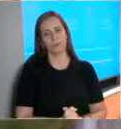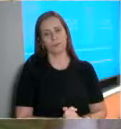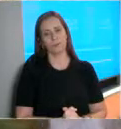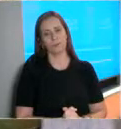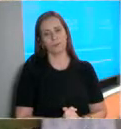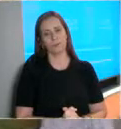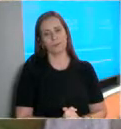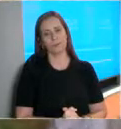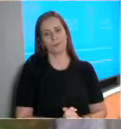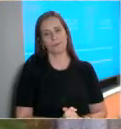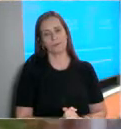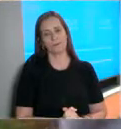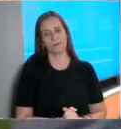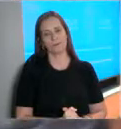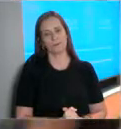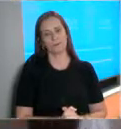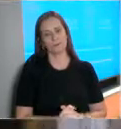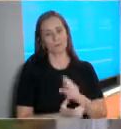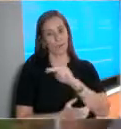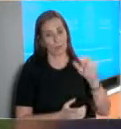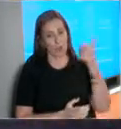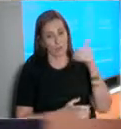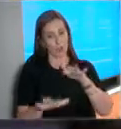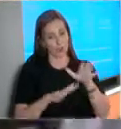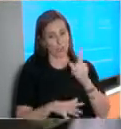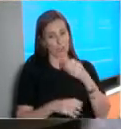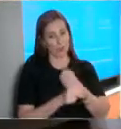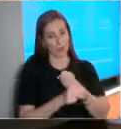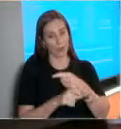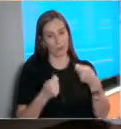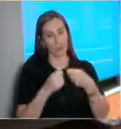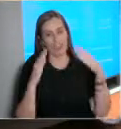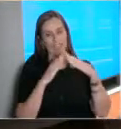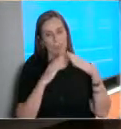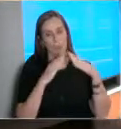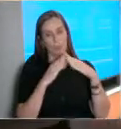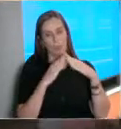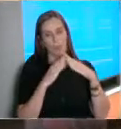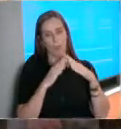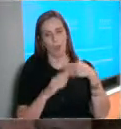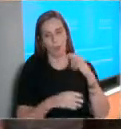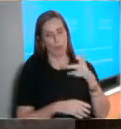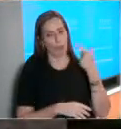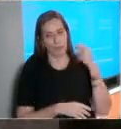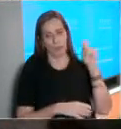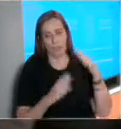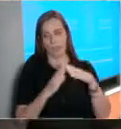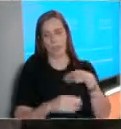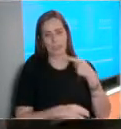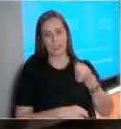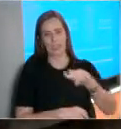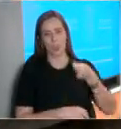הנושא הבא שהממשלה צריכה לטפל בו זה נראה לי בנושא של הדיור. למה אני משלם מאוד יקר, אני גר